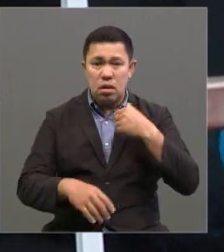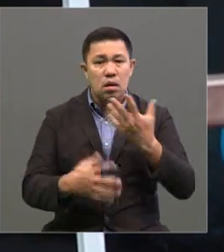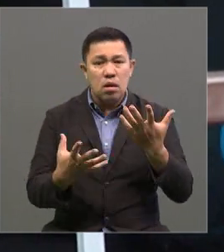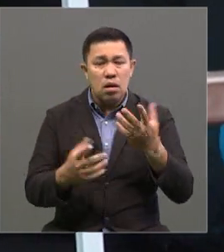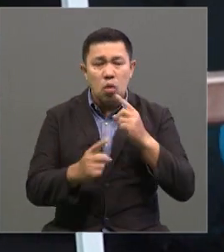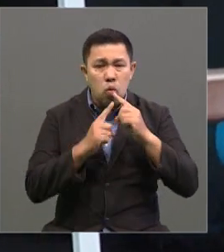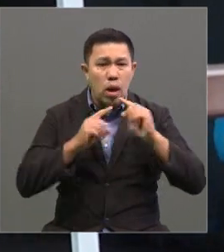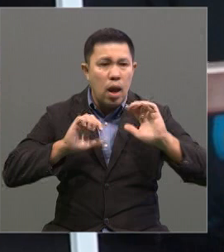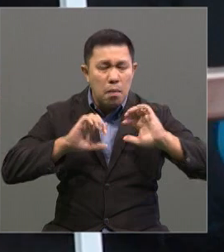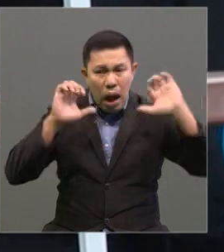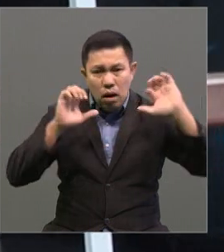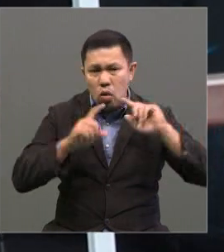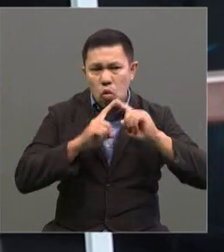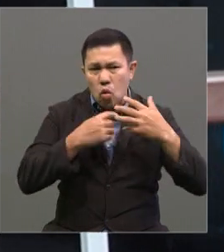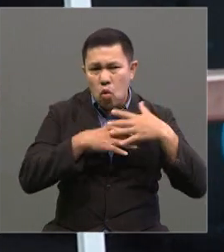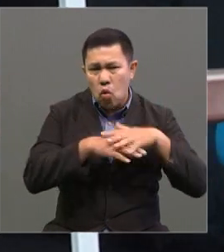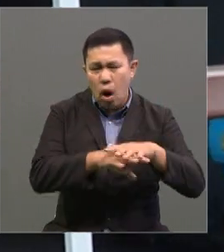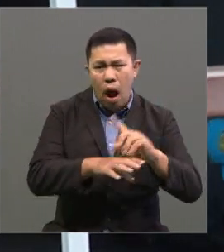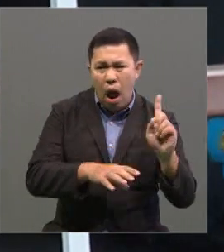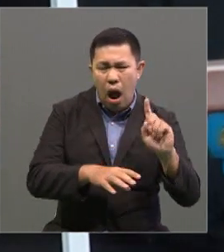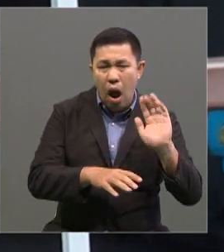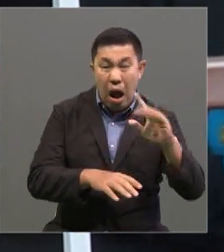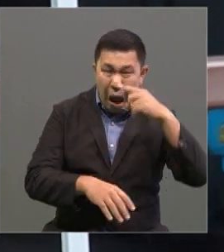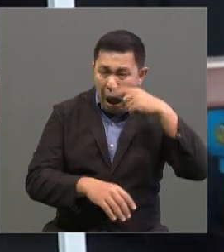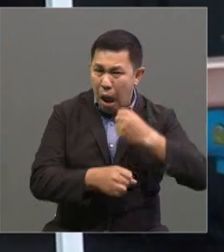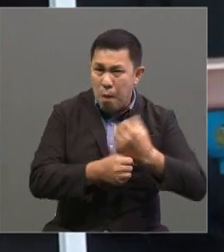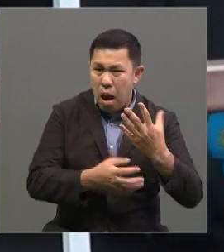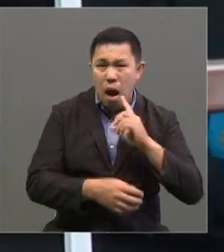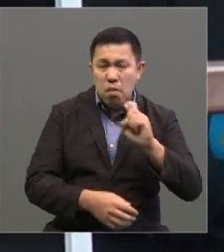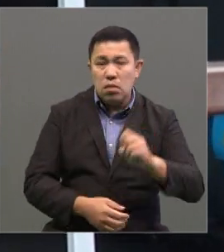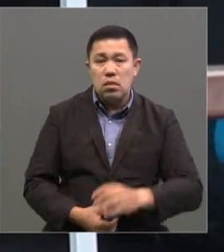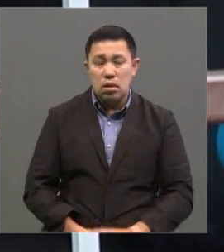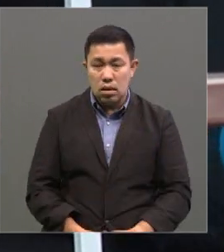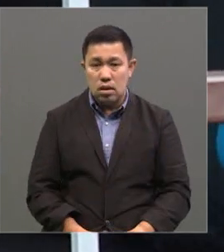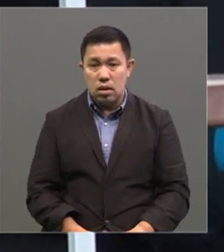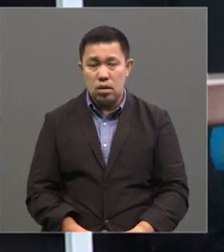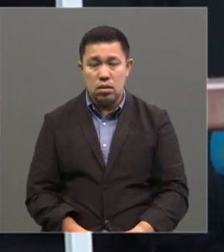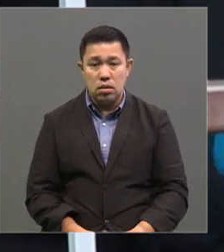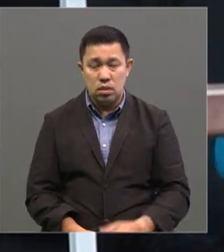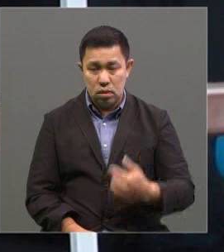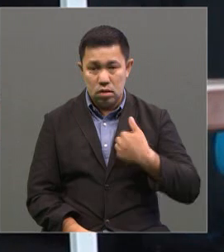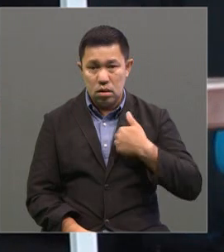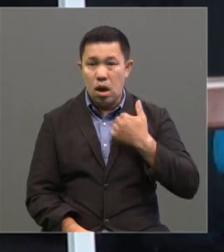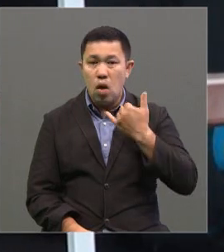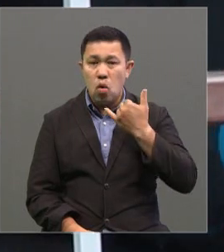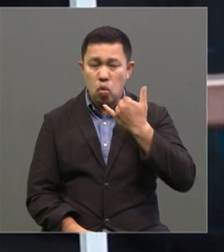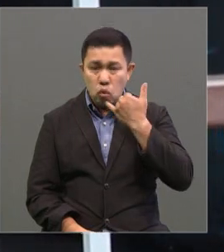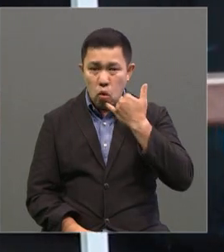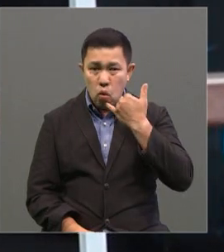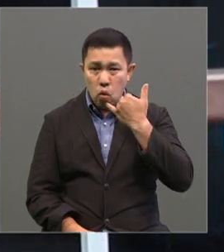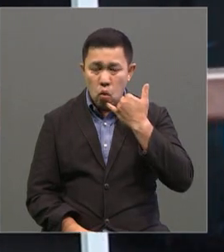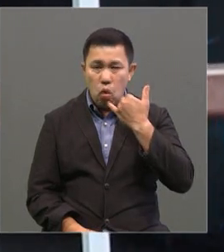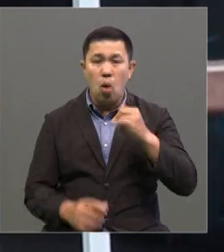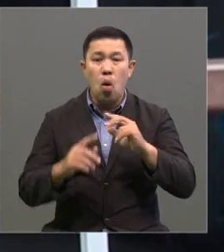ภาครัฐเรามีการประสานงานกับภาครัฐของทางไทยอย่างไรคะ ก็แรกๆก็คือโทรตามกรมแรงง